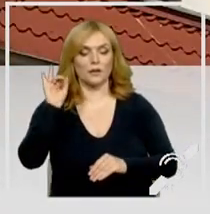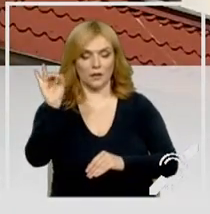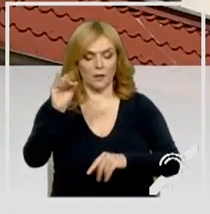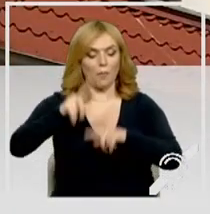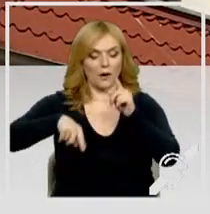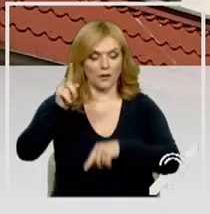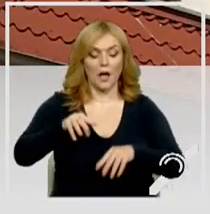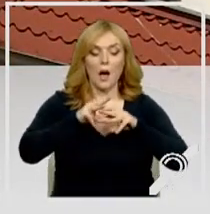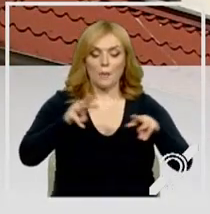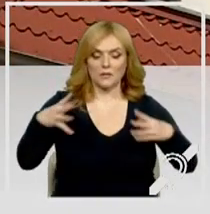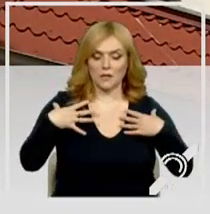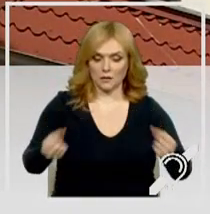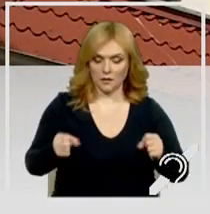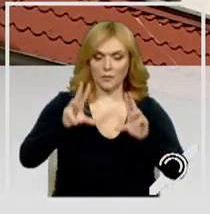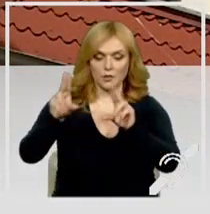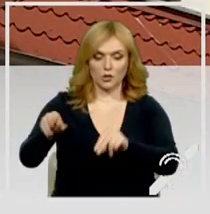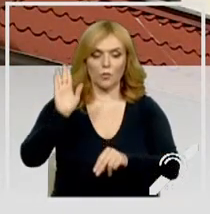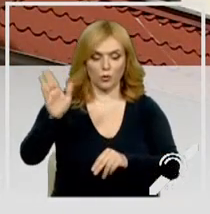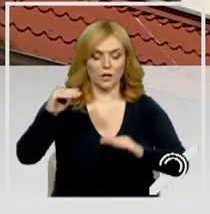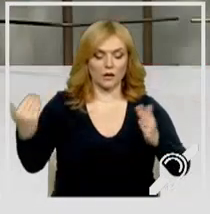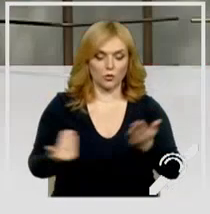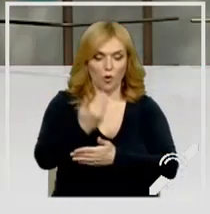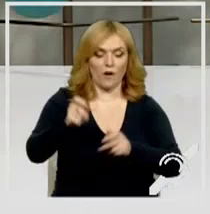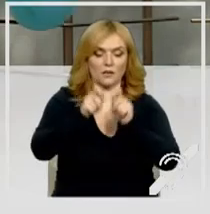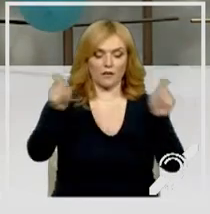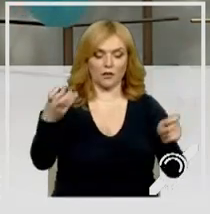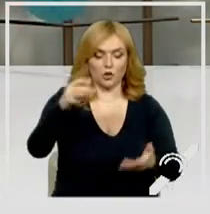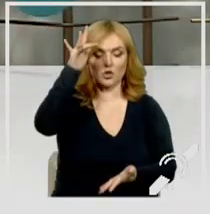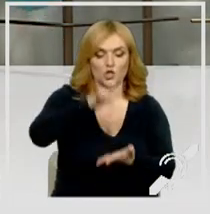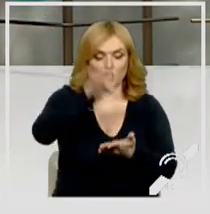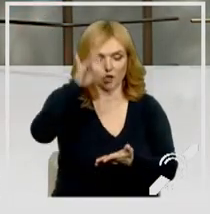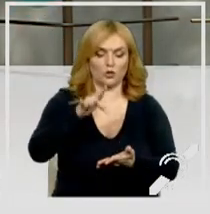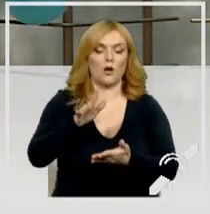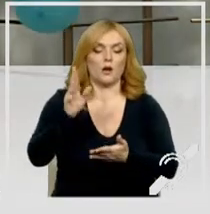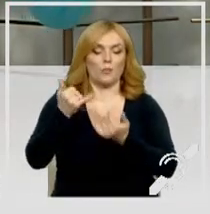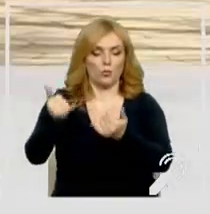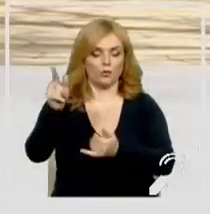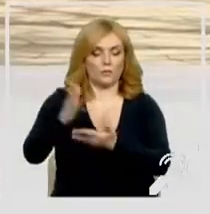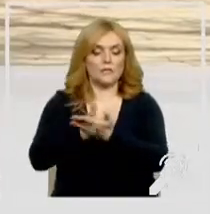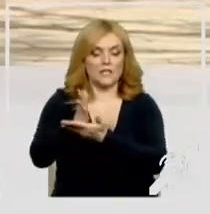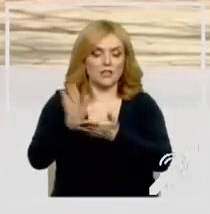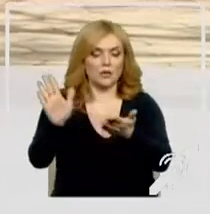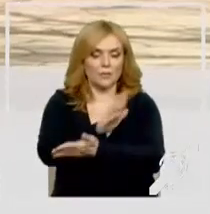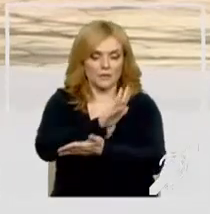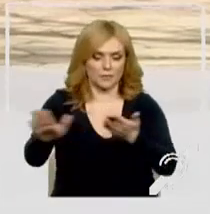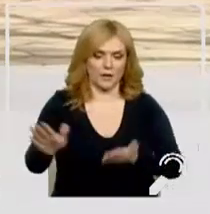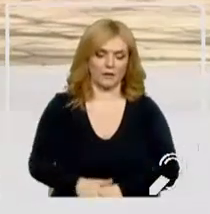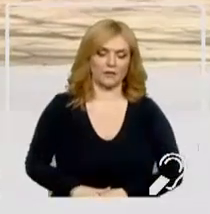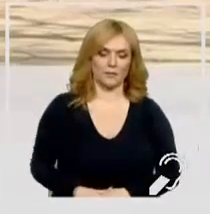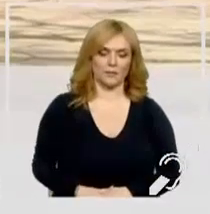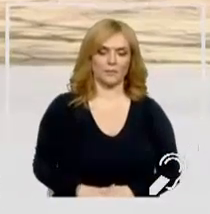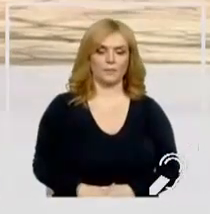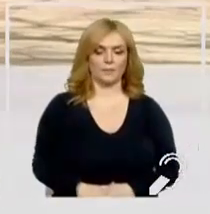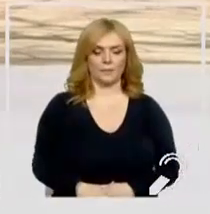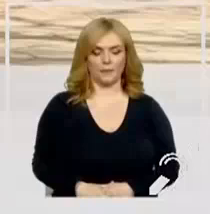Ministerul Sănătății anunță că va deschide un centru public pentru copiii cu autism cu servicii gratuite. Instituția va activa în cadrul Centrului